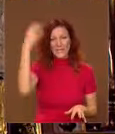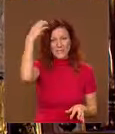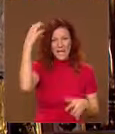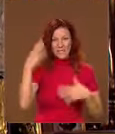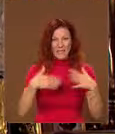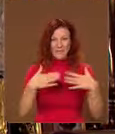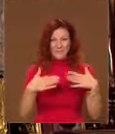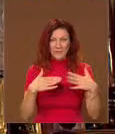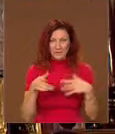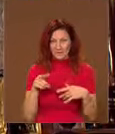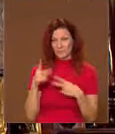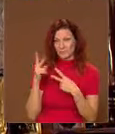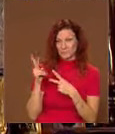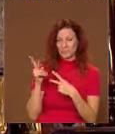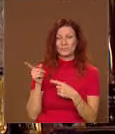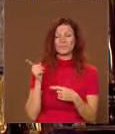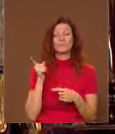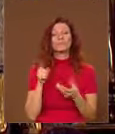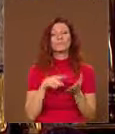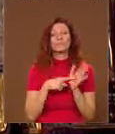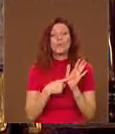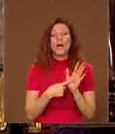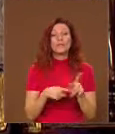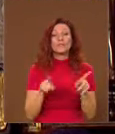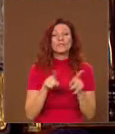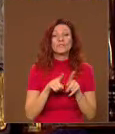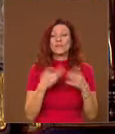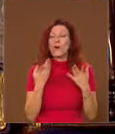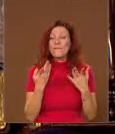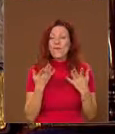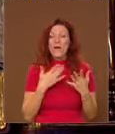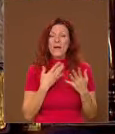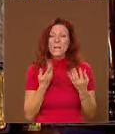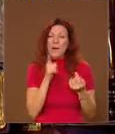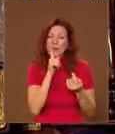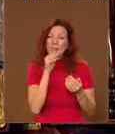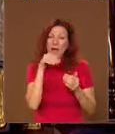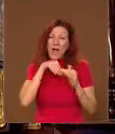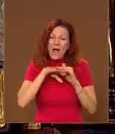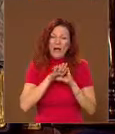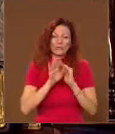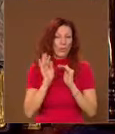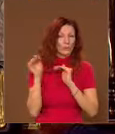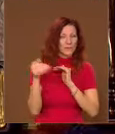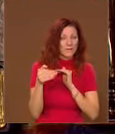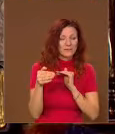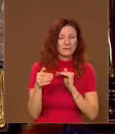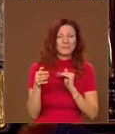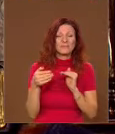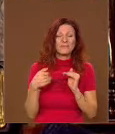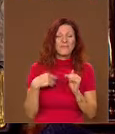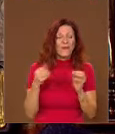царските двери в този момент изобразява също така и тайната на това велико